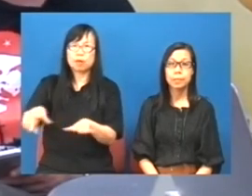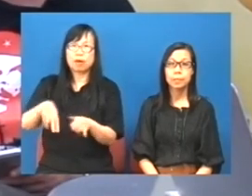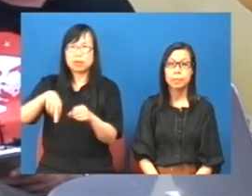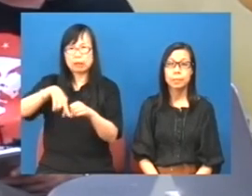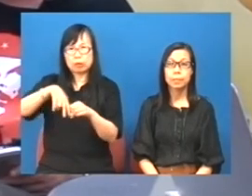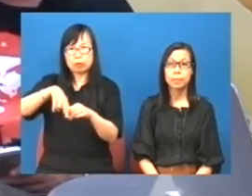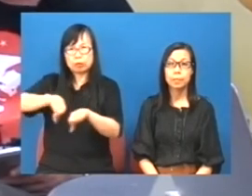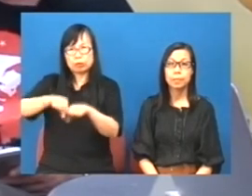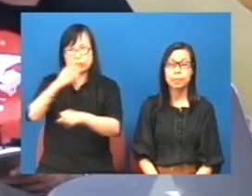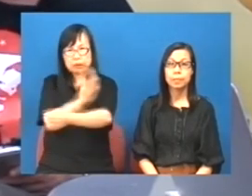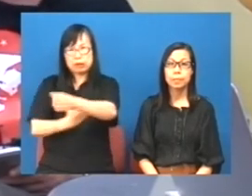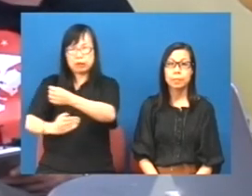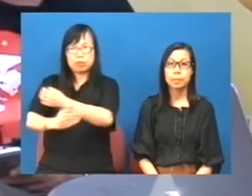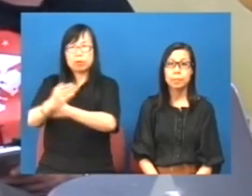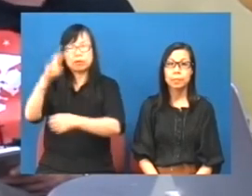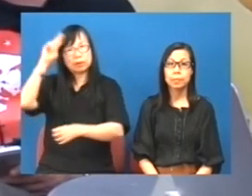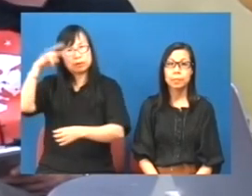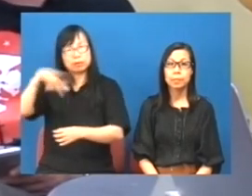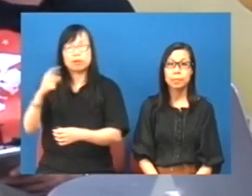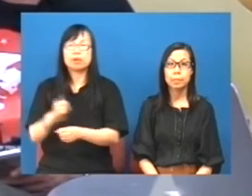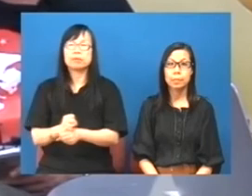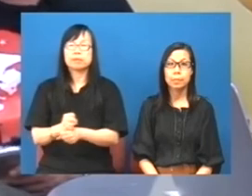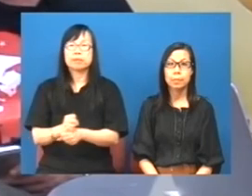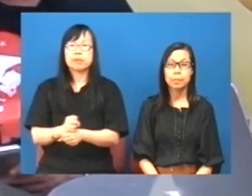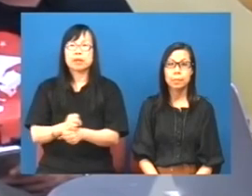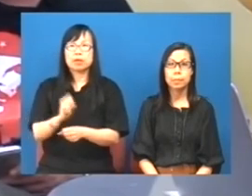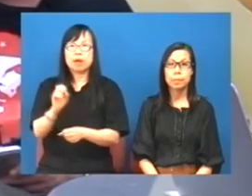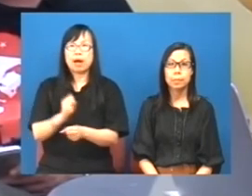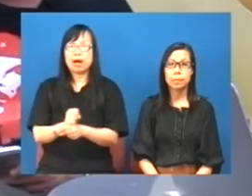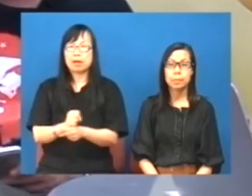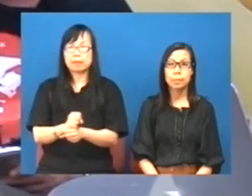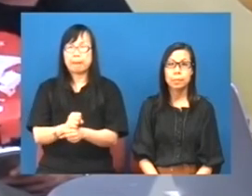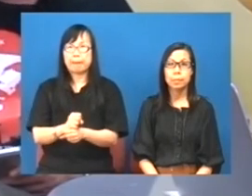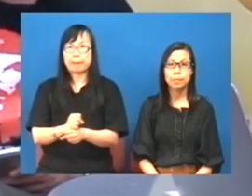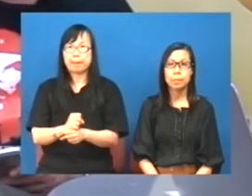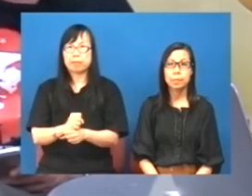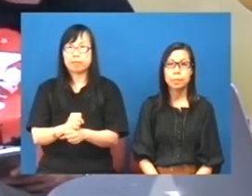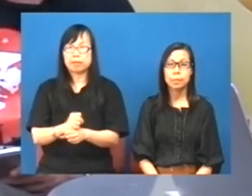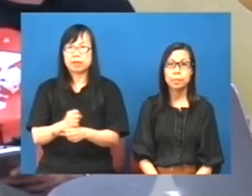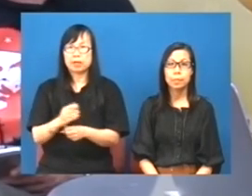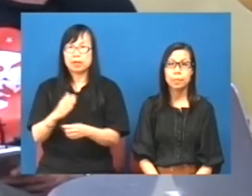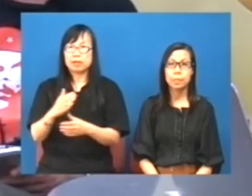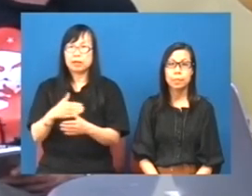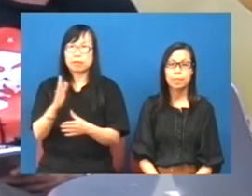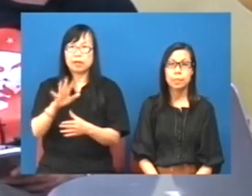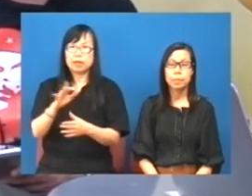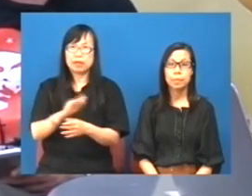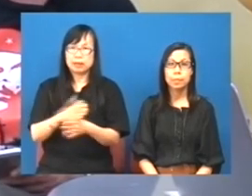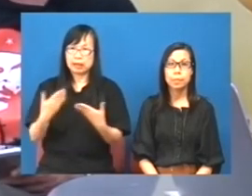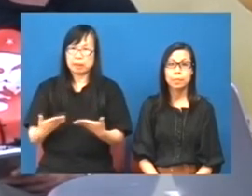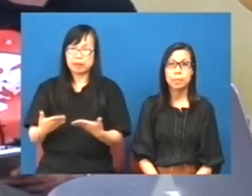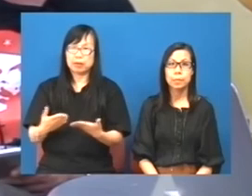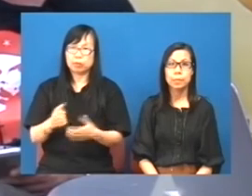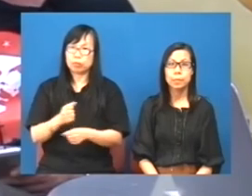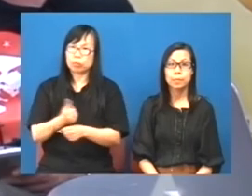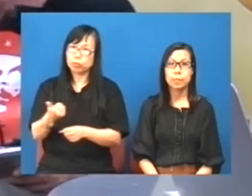受傷再進打主場都沒有主場之理後來因為他們搞不就搞定了